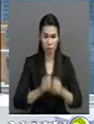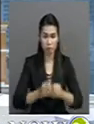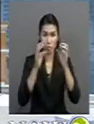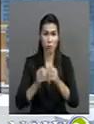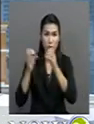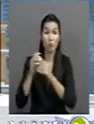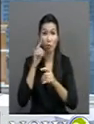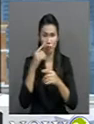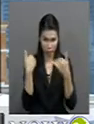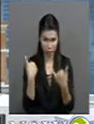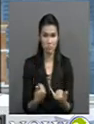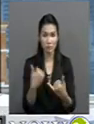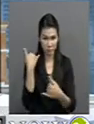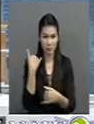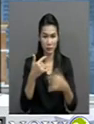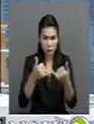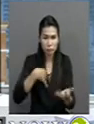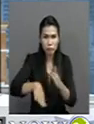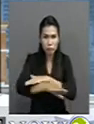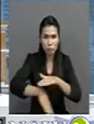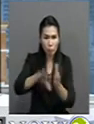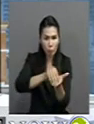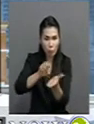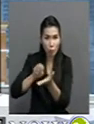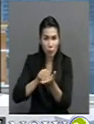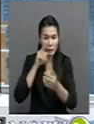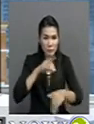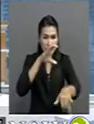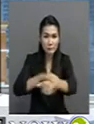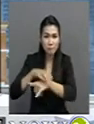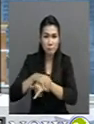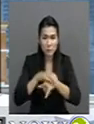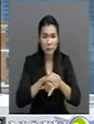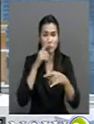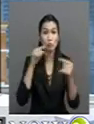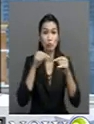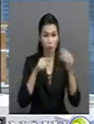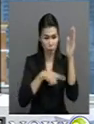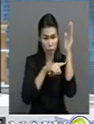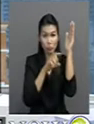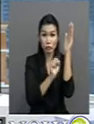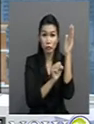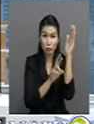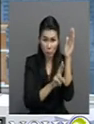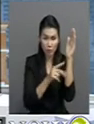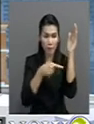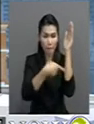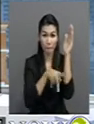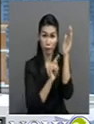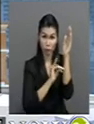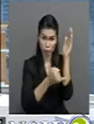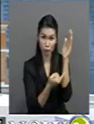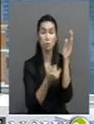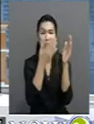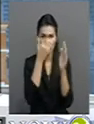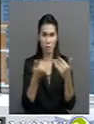ครับที่ตอนนี้ก็รวบรวมหลักฐานอย่างเต็มที่ฮะไปตามจับคนร้ายโดยเฉพาะที่สุราษฎร์ธานีกับที่ประจวบคีรีขันธ์นะฮะเพรา